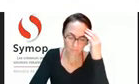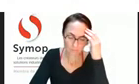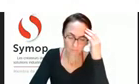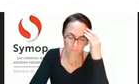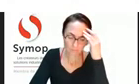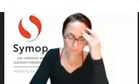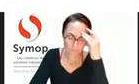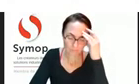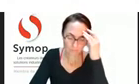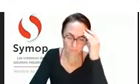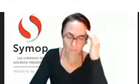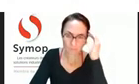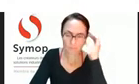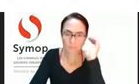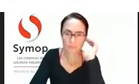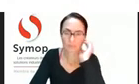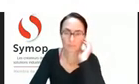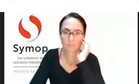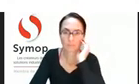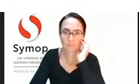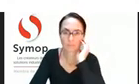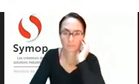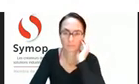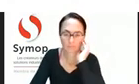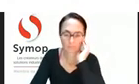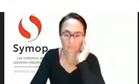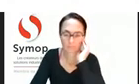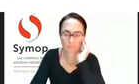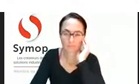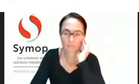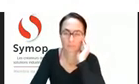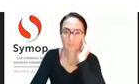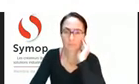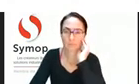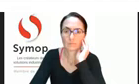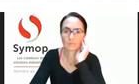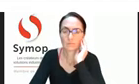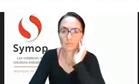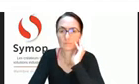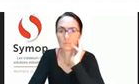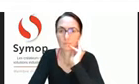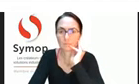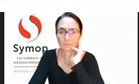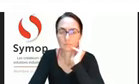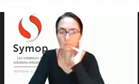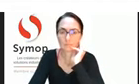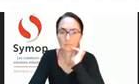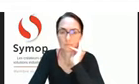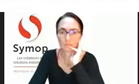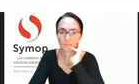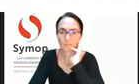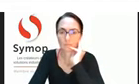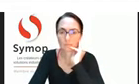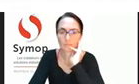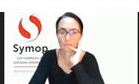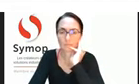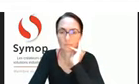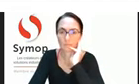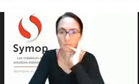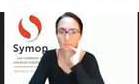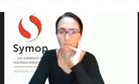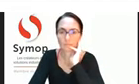Et ensuite, ça nous permettra, suite à ça, de faire le monitoring de cette ligne à distance, parce que à l'intérieur donc